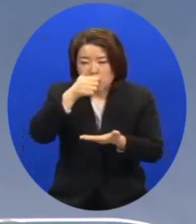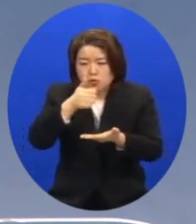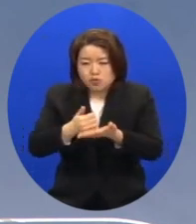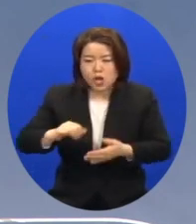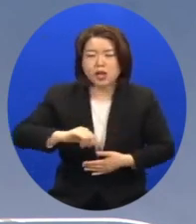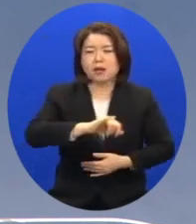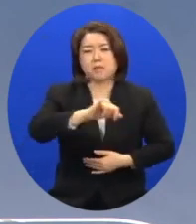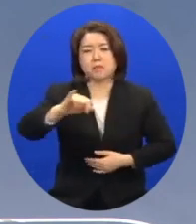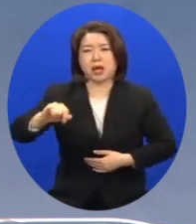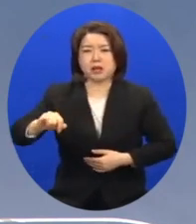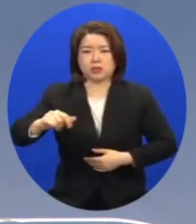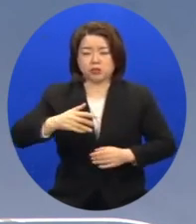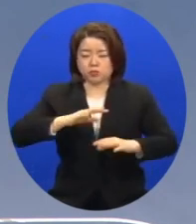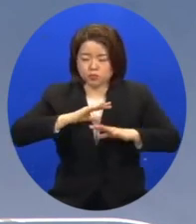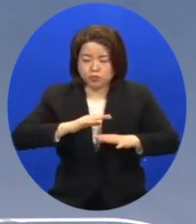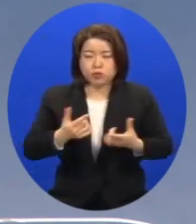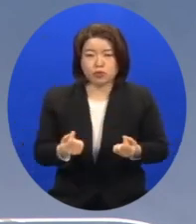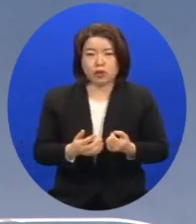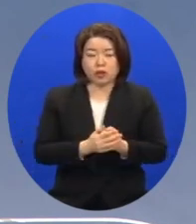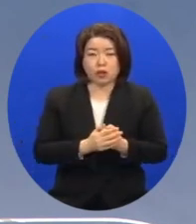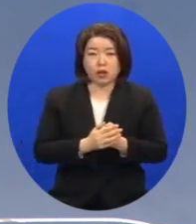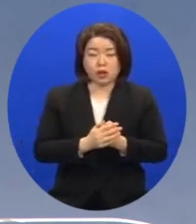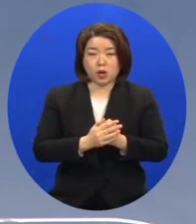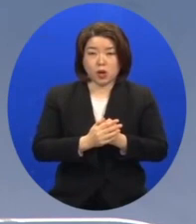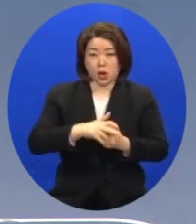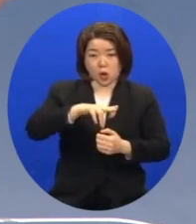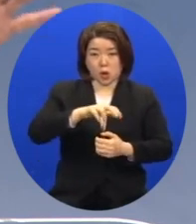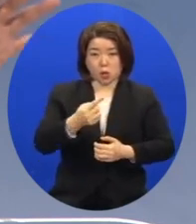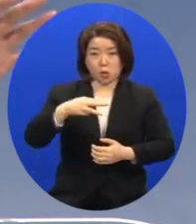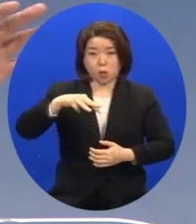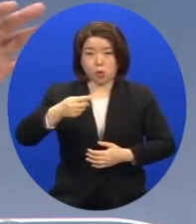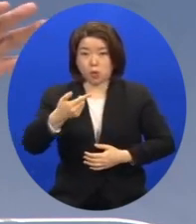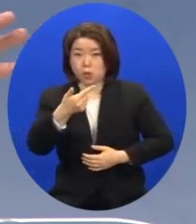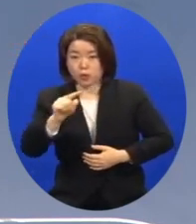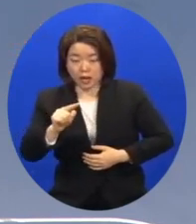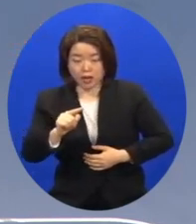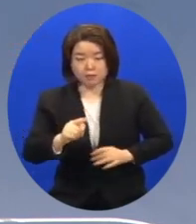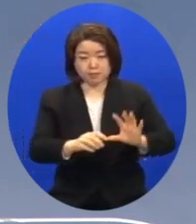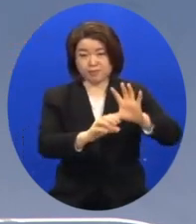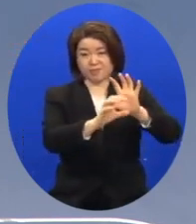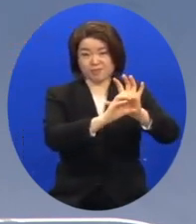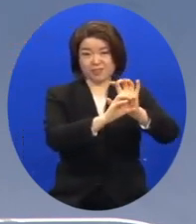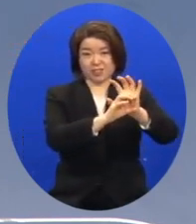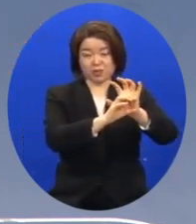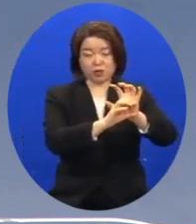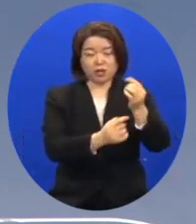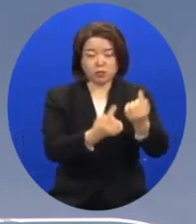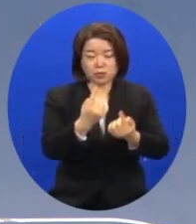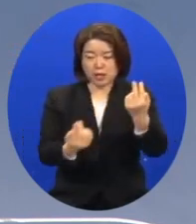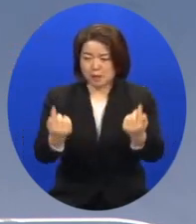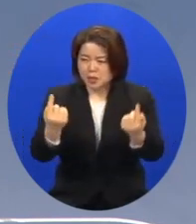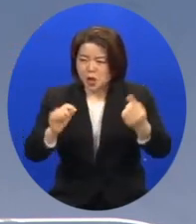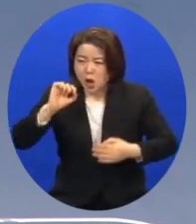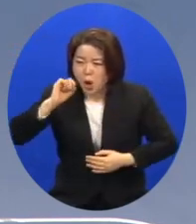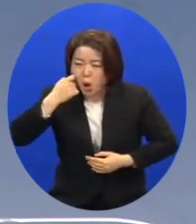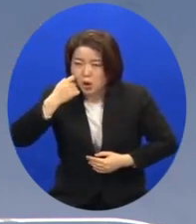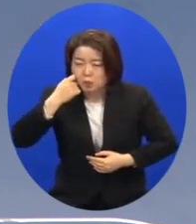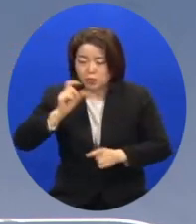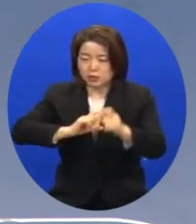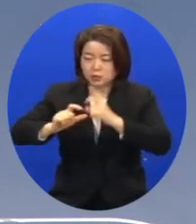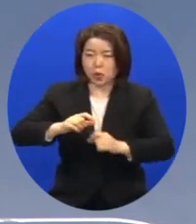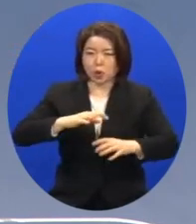예요 코로나 바이러스 보다 비교할 수 없이 무서운 바이러스가 지금 사람들 사이에 퍼져